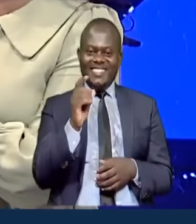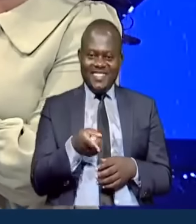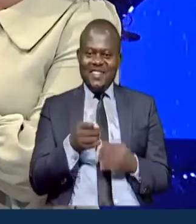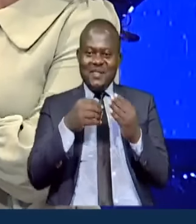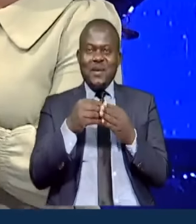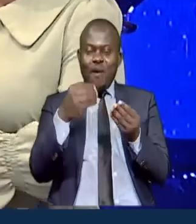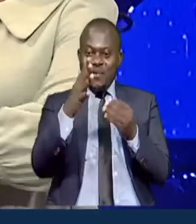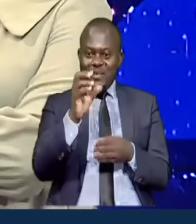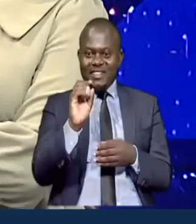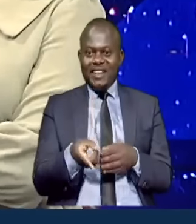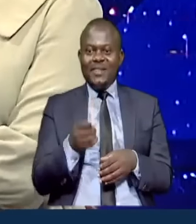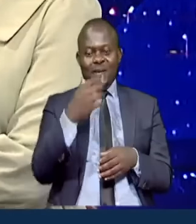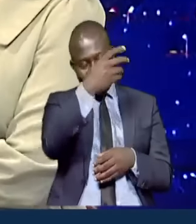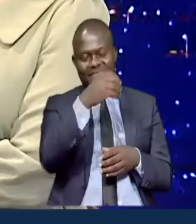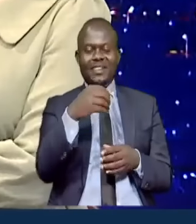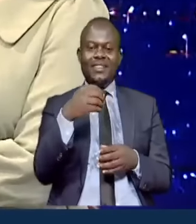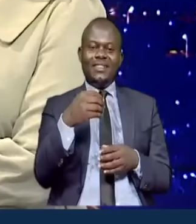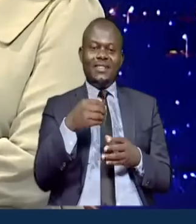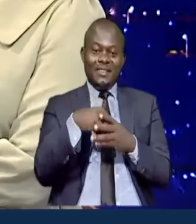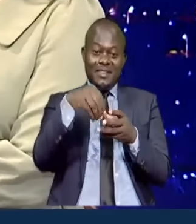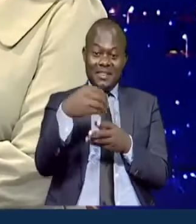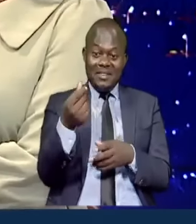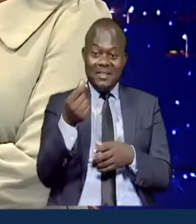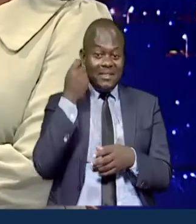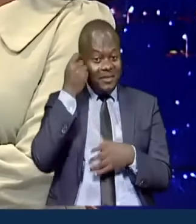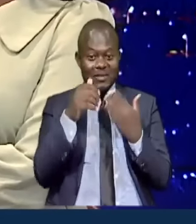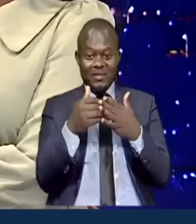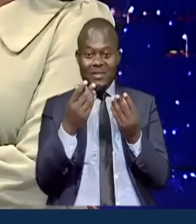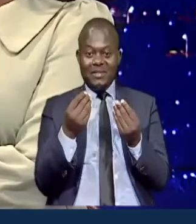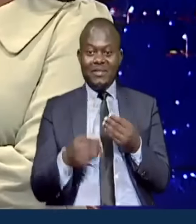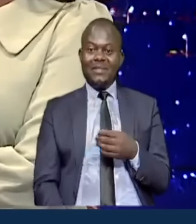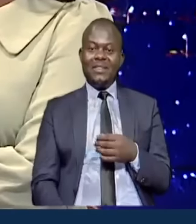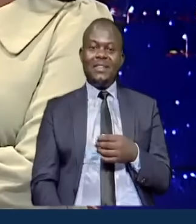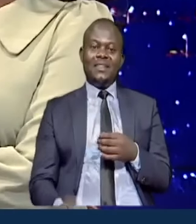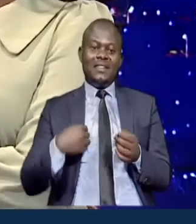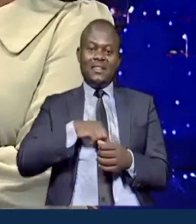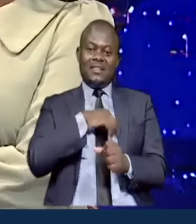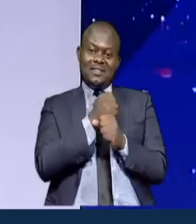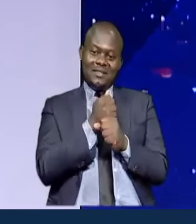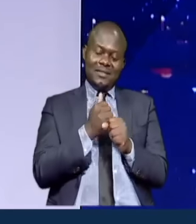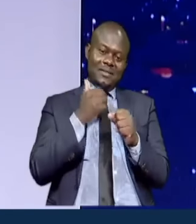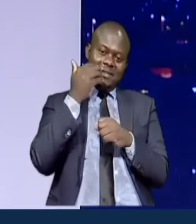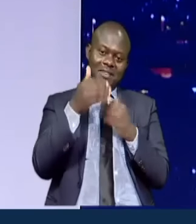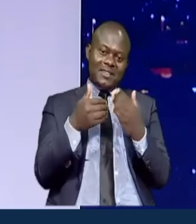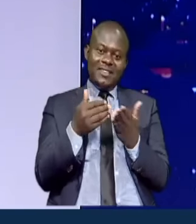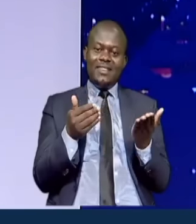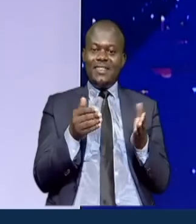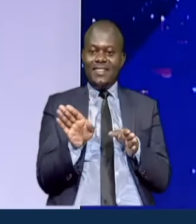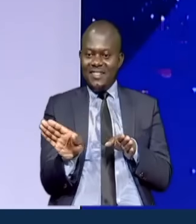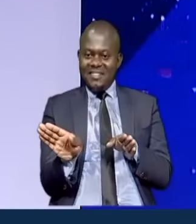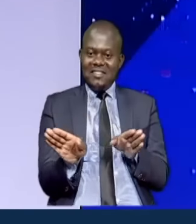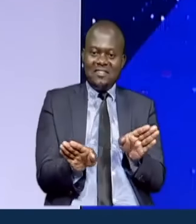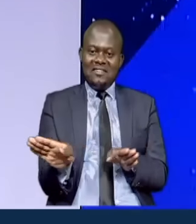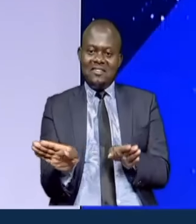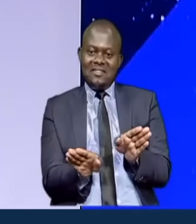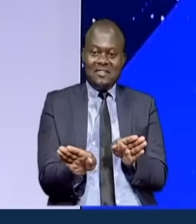nakuvuga ngo witu hagiye ubwo nshyizeho amafaranga kugira ngo mvuge ukuntu bita byoroha narabikoraga nk'akazi ikirenge ndagitambika hari abantu